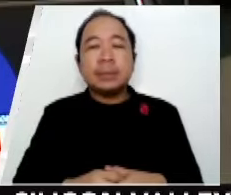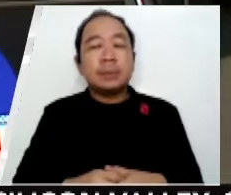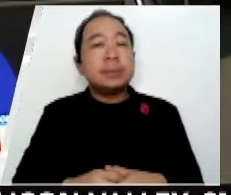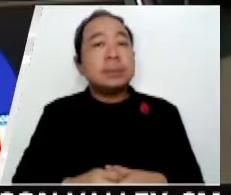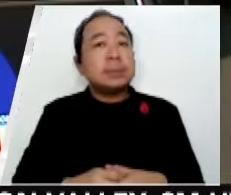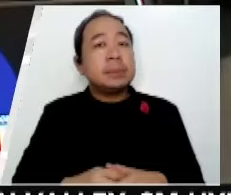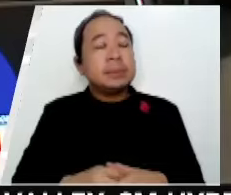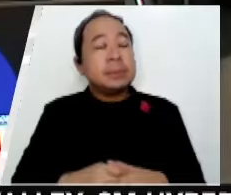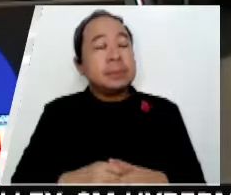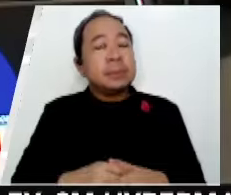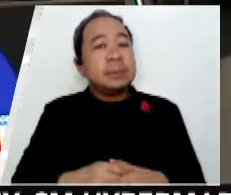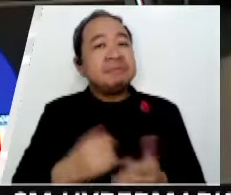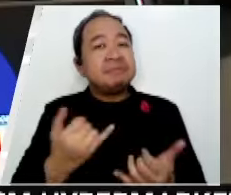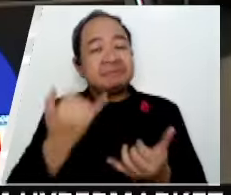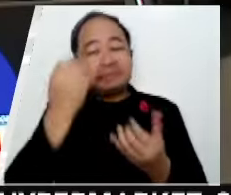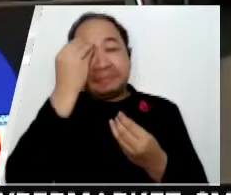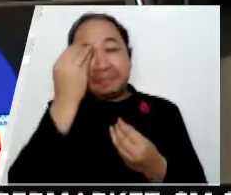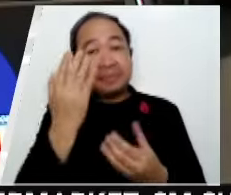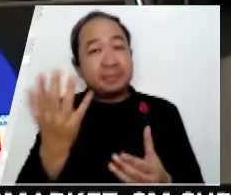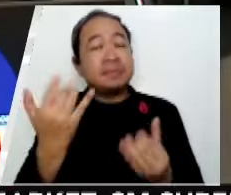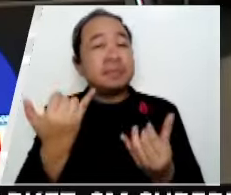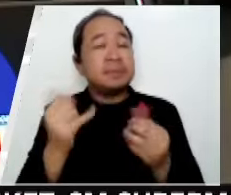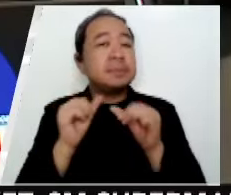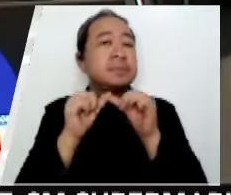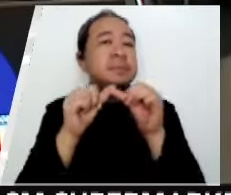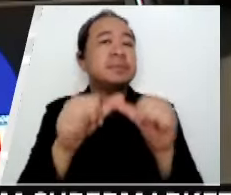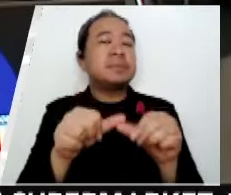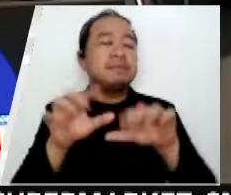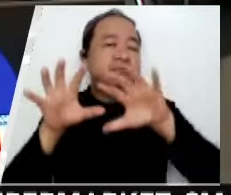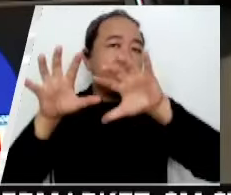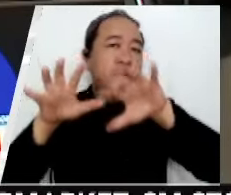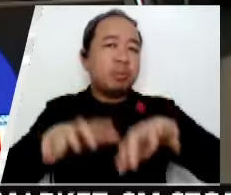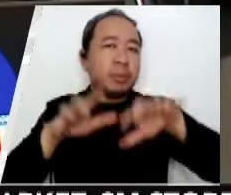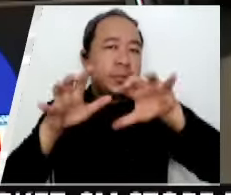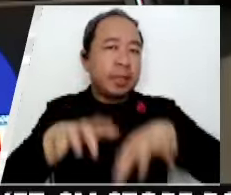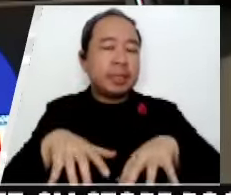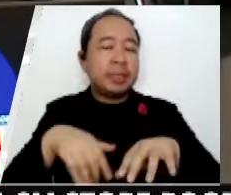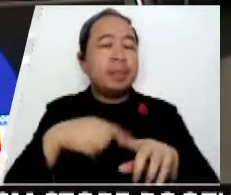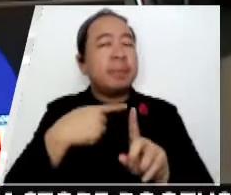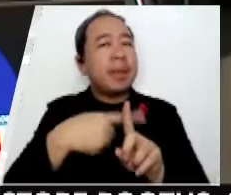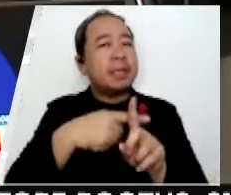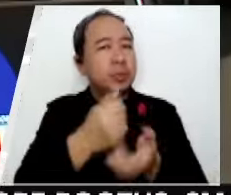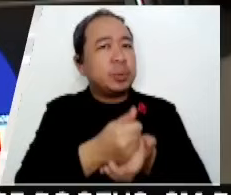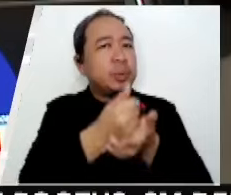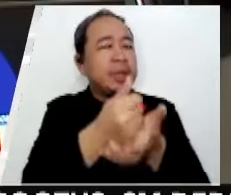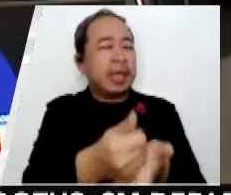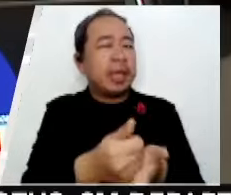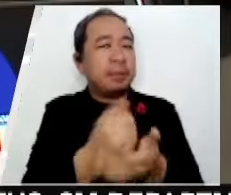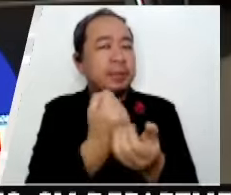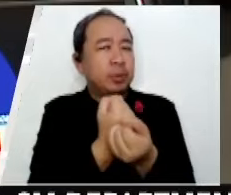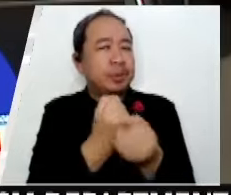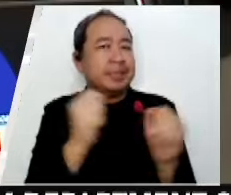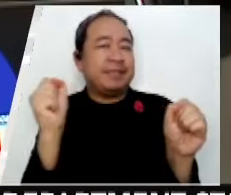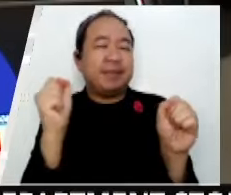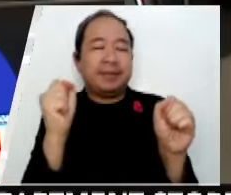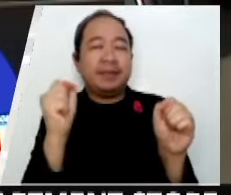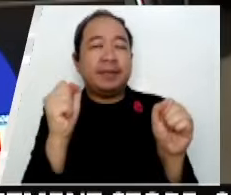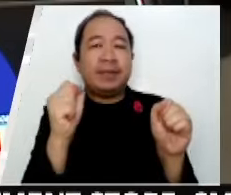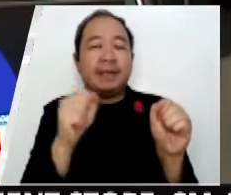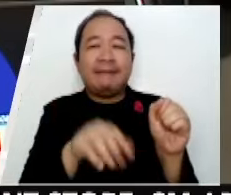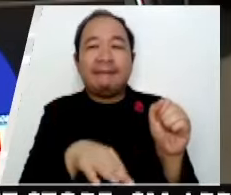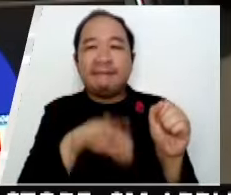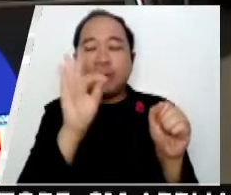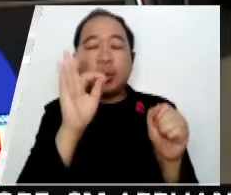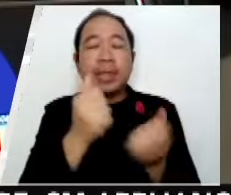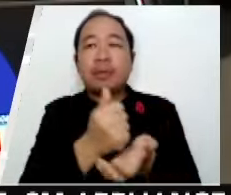dahil na rin po sa patuloy na pag-uulan at para makatulong din sa rescue, recovery, relief and